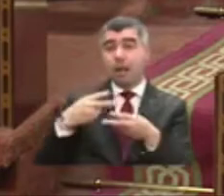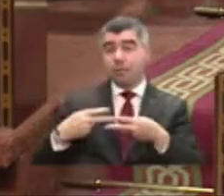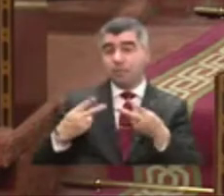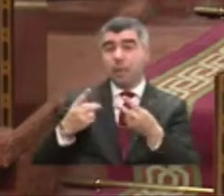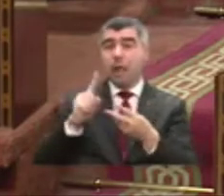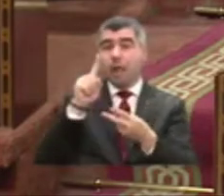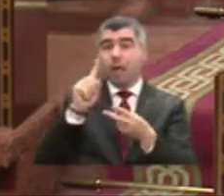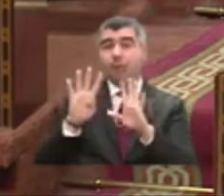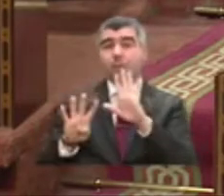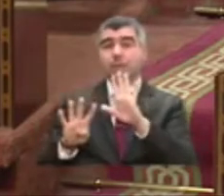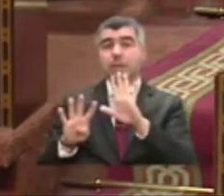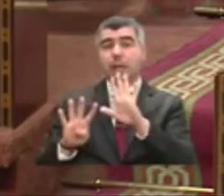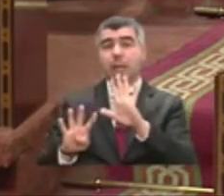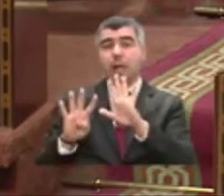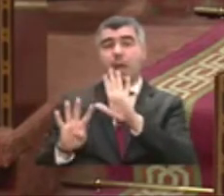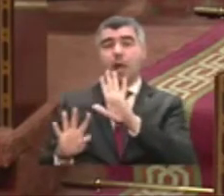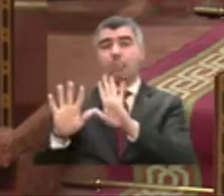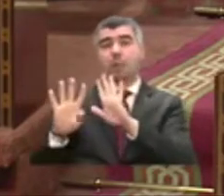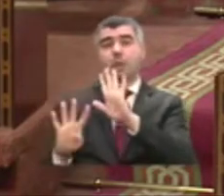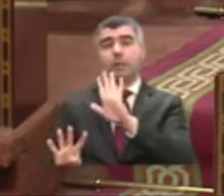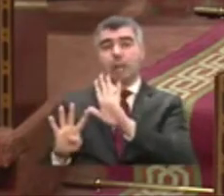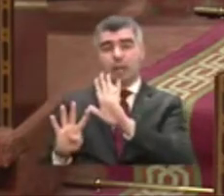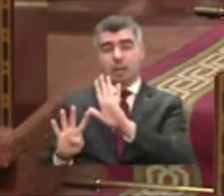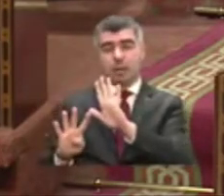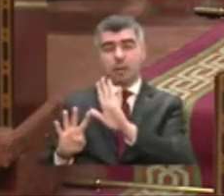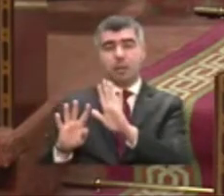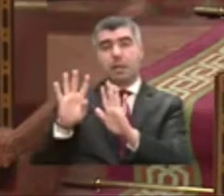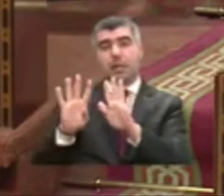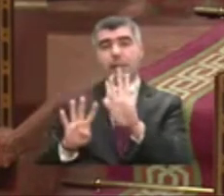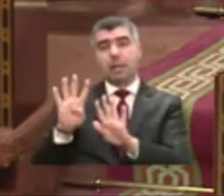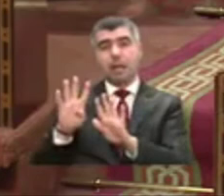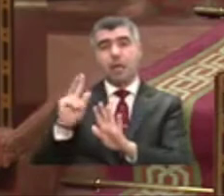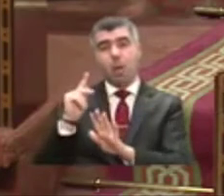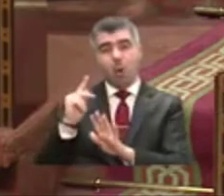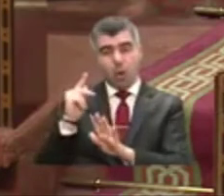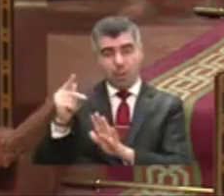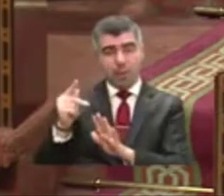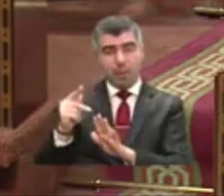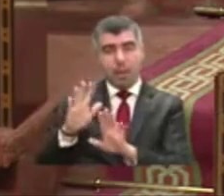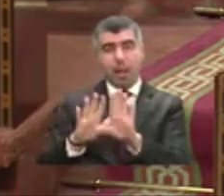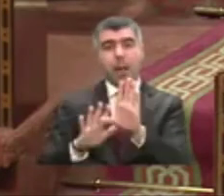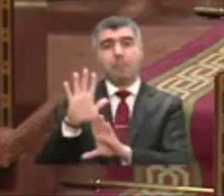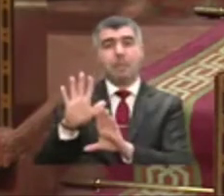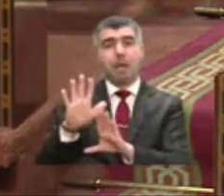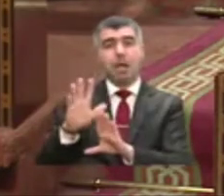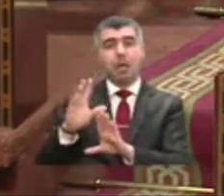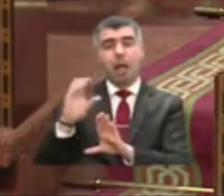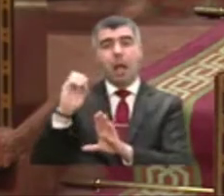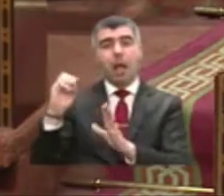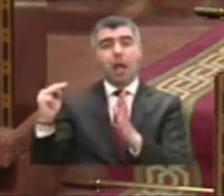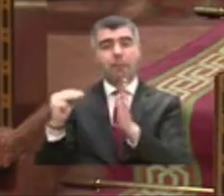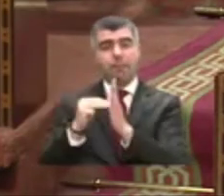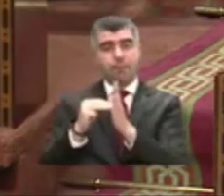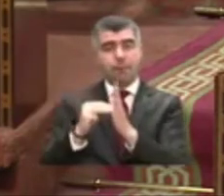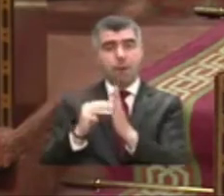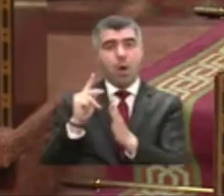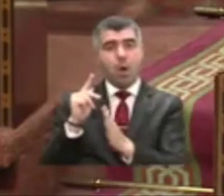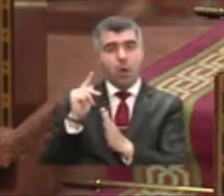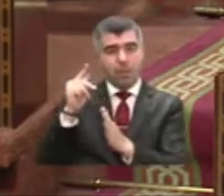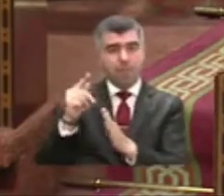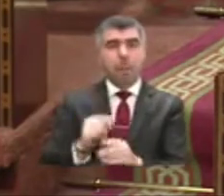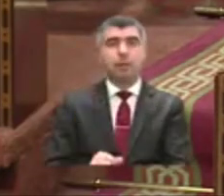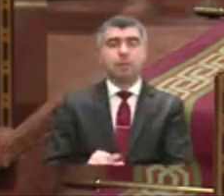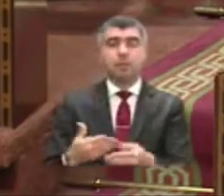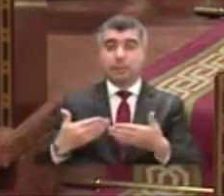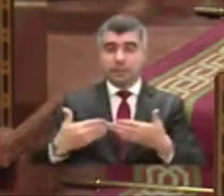البرنامج الأول اللي كانت فيه 11000 كيلومتر، ثم البرنامج الثاني اللي كانت فيه 15800 كيلومتر، ومن بعد كاين هذا